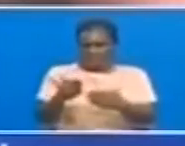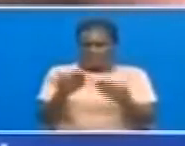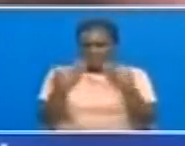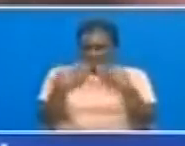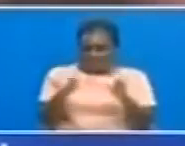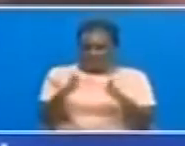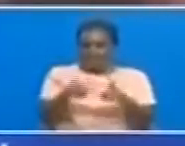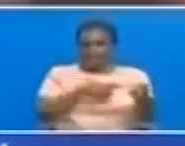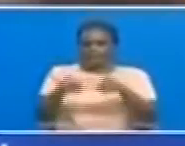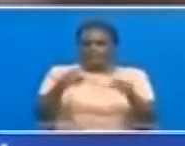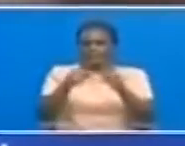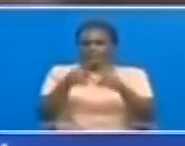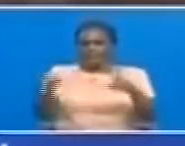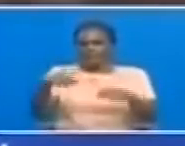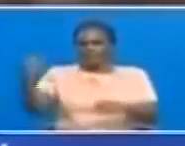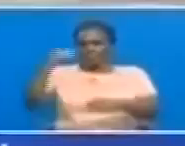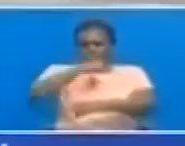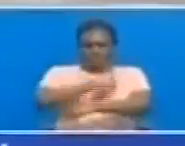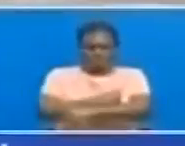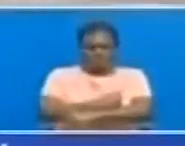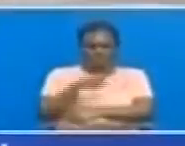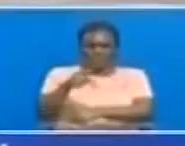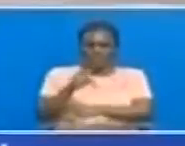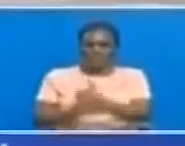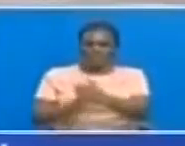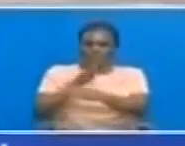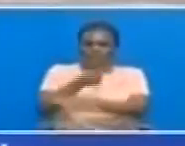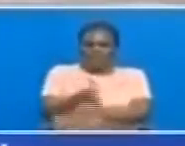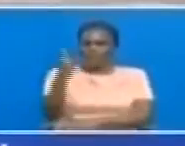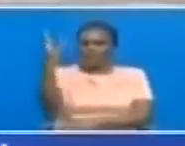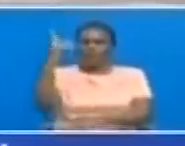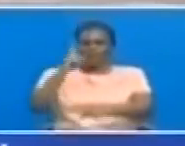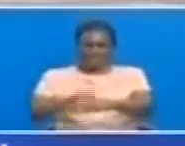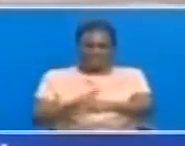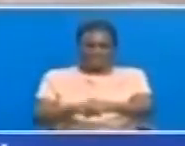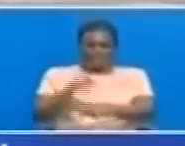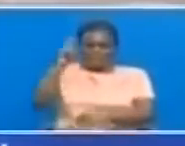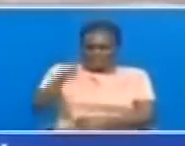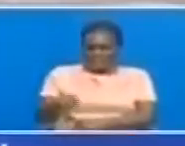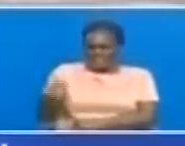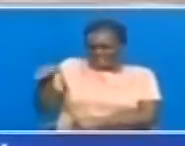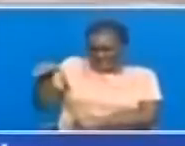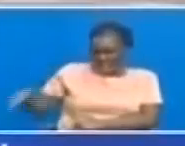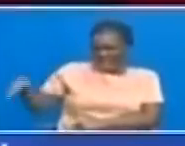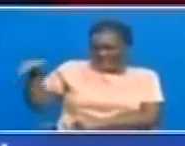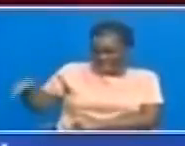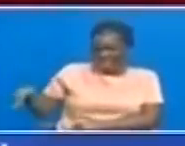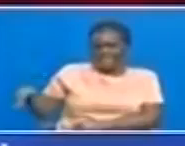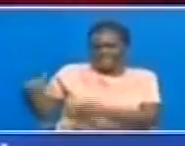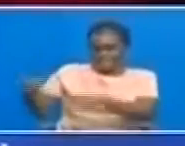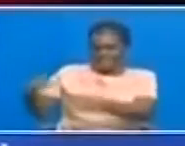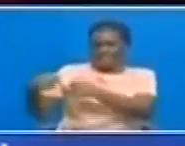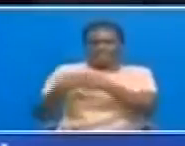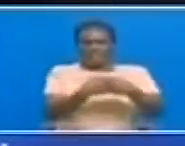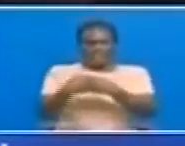safari huanza kuelekea shuleni. Itambidi kuvuka Bahari Hindi, na kwa hiyo lazima aondoke mapema. Na hapa ndipo changamoto ya